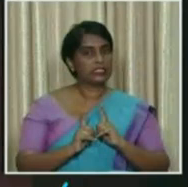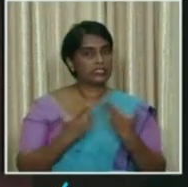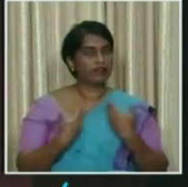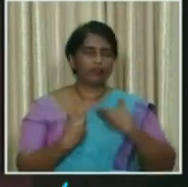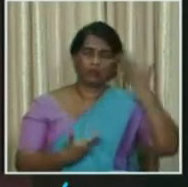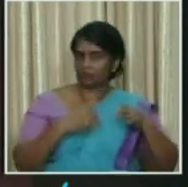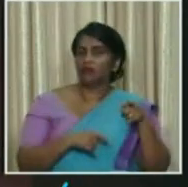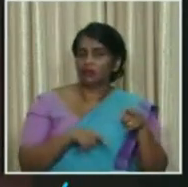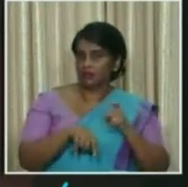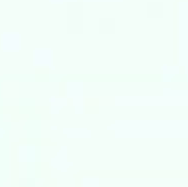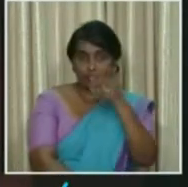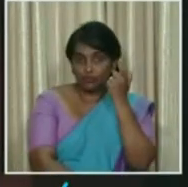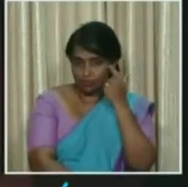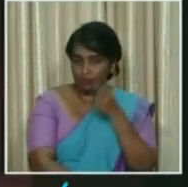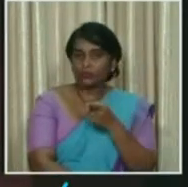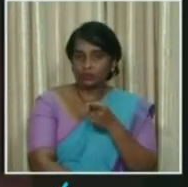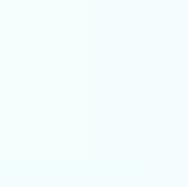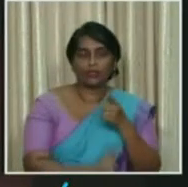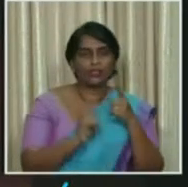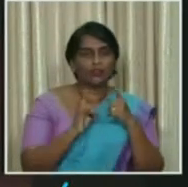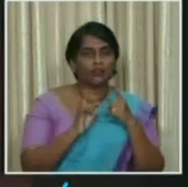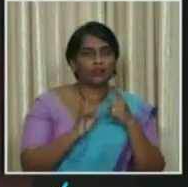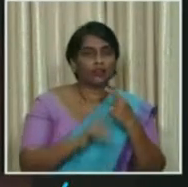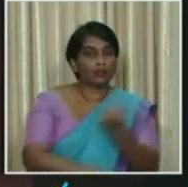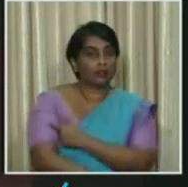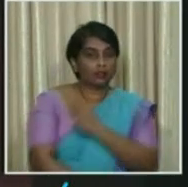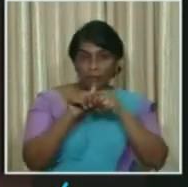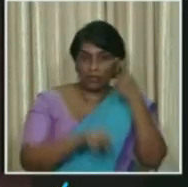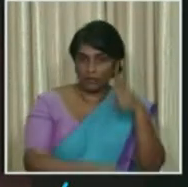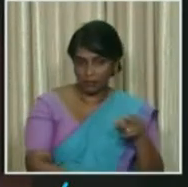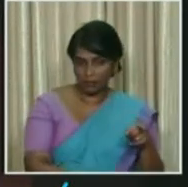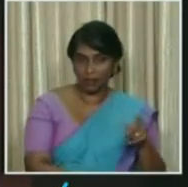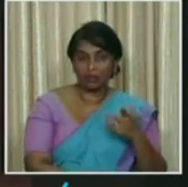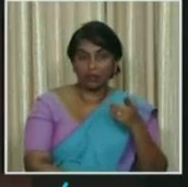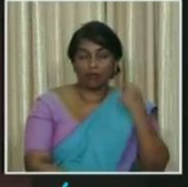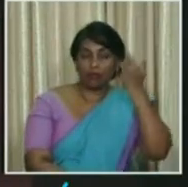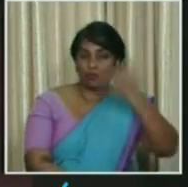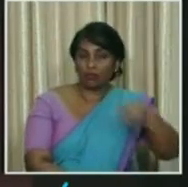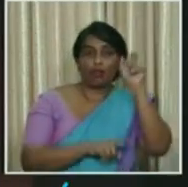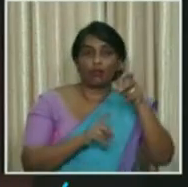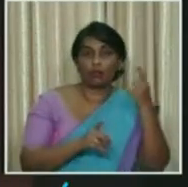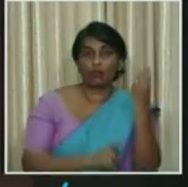අහිමි වුණු අවස්ථාද වාර්තා වුණා ඩියුපි වැක්සින් නිර්වින්දන ඖෂධය නිසා ජීවිත කීයක්